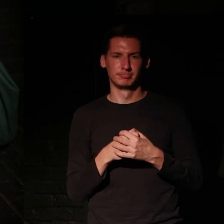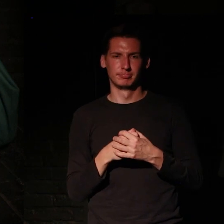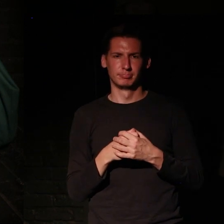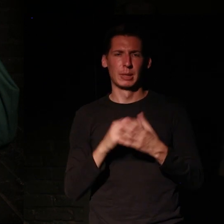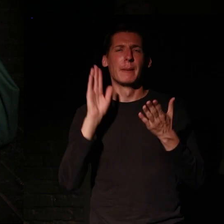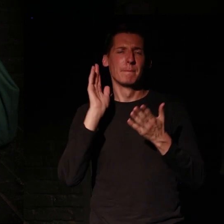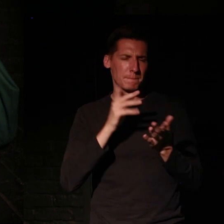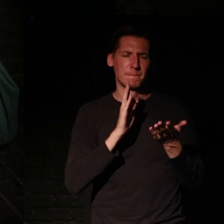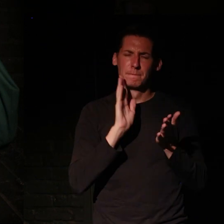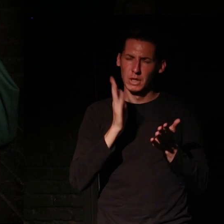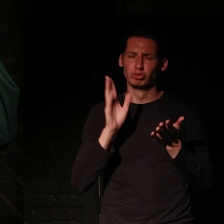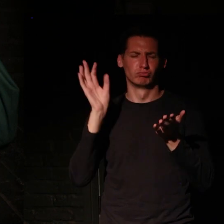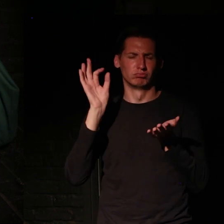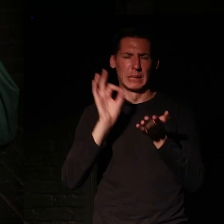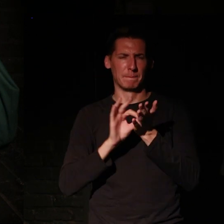na pewno będzie